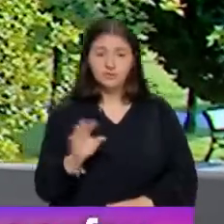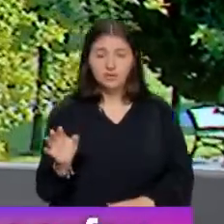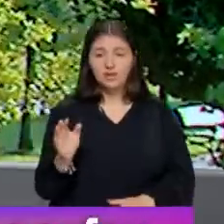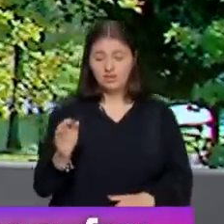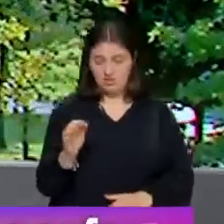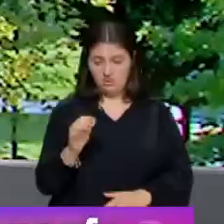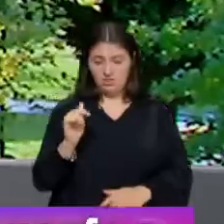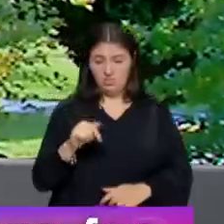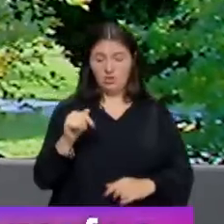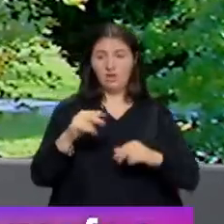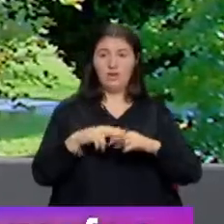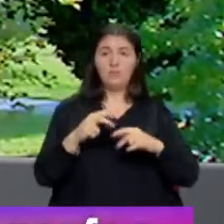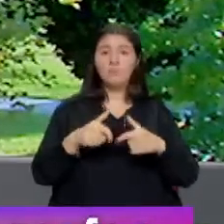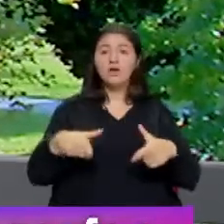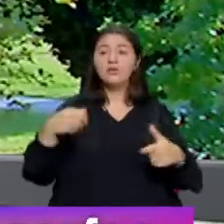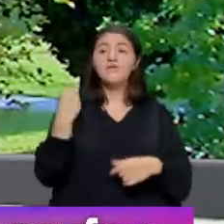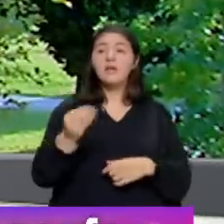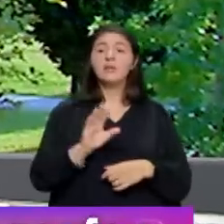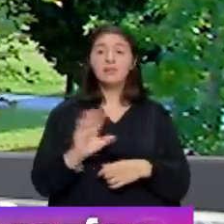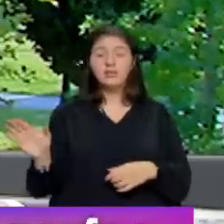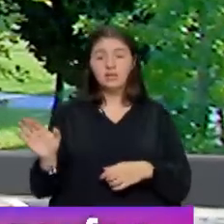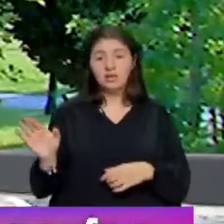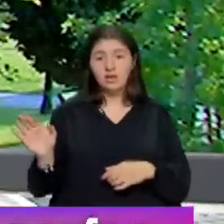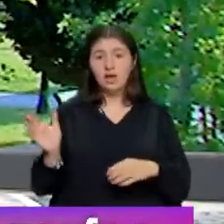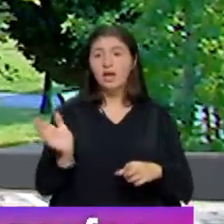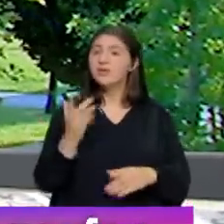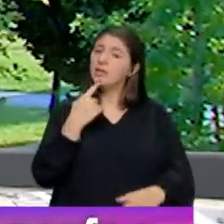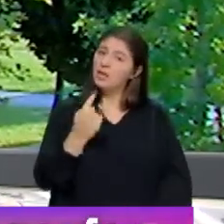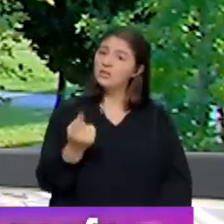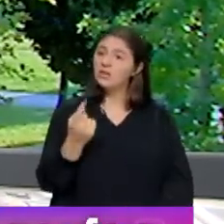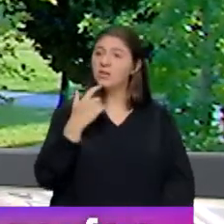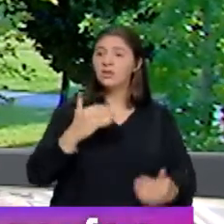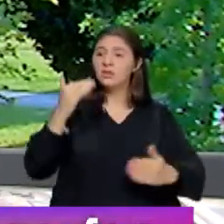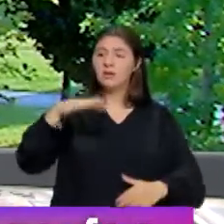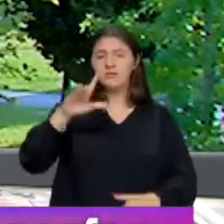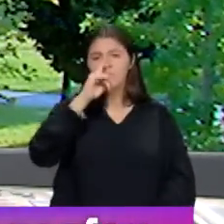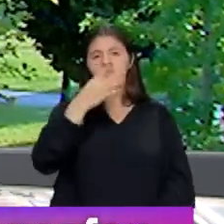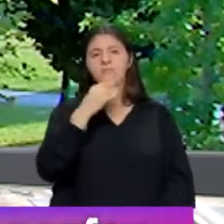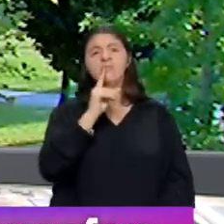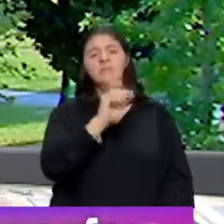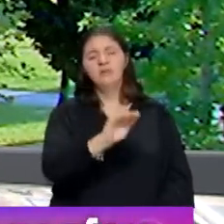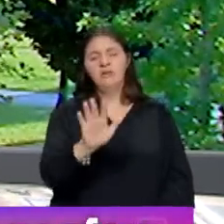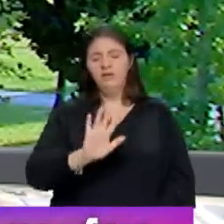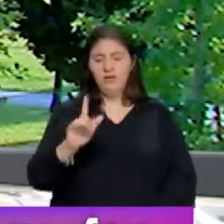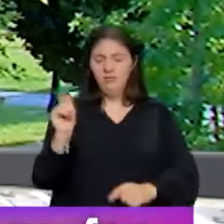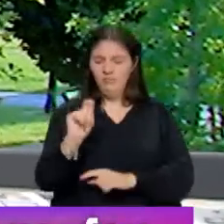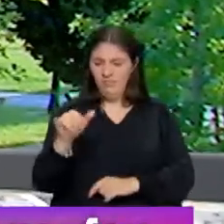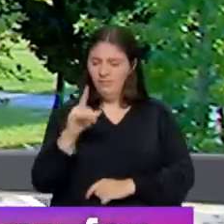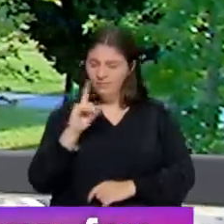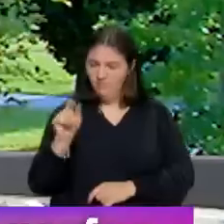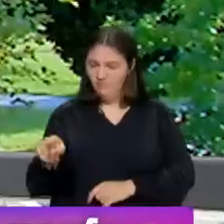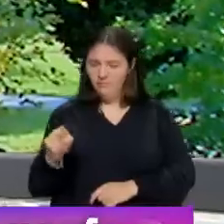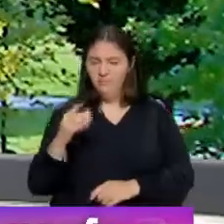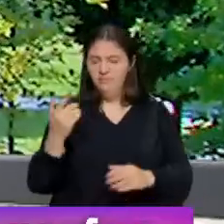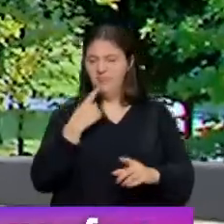getirildi bugün başlığımız verilmedi Ne dersiniz büyüklerimiz sadece emeklerimize sormuyoruz memur için de soruyoruz